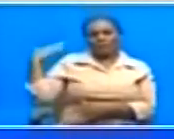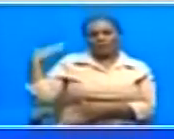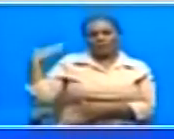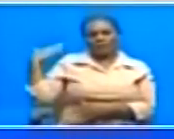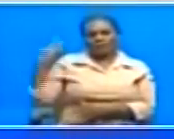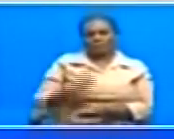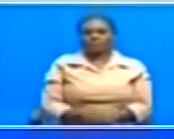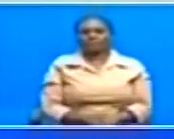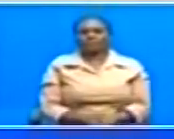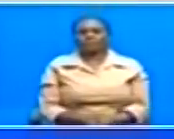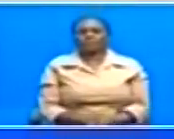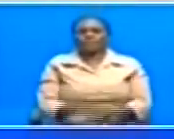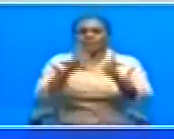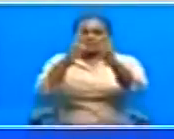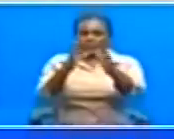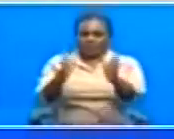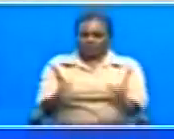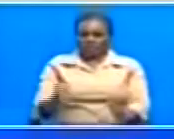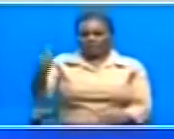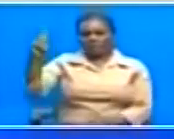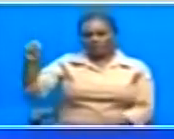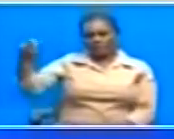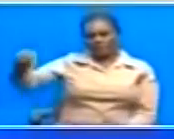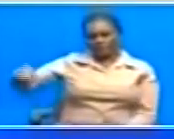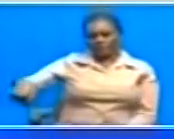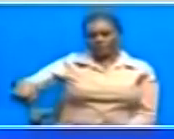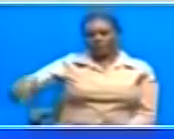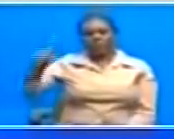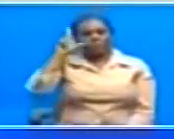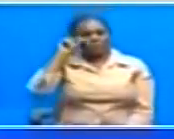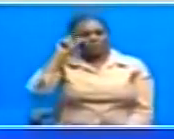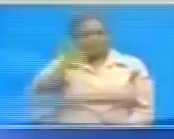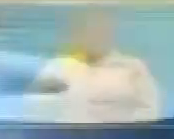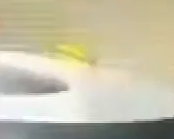na Mahakama Kuu. John Juma, KTN Leo, Mombasa.